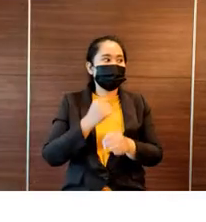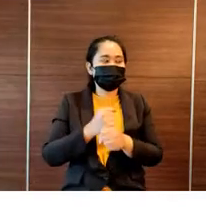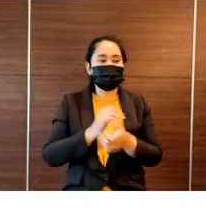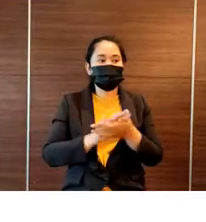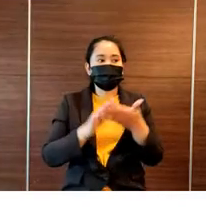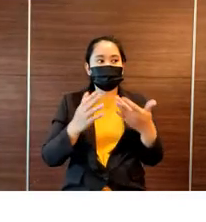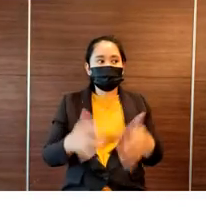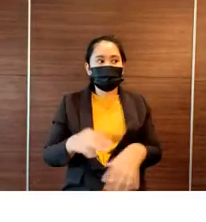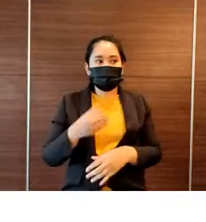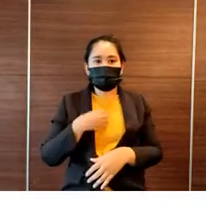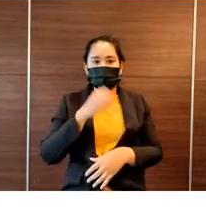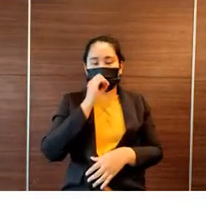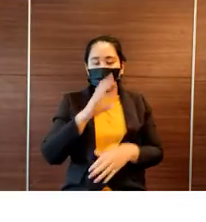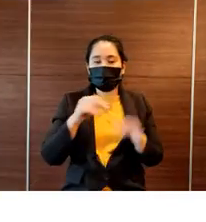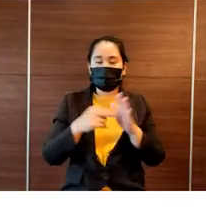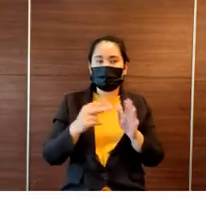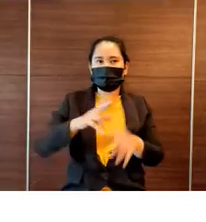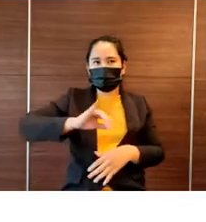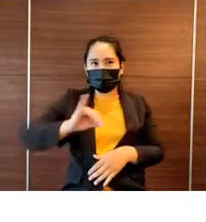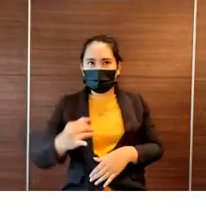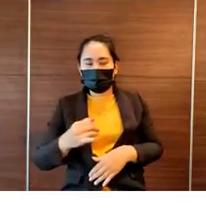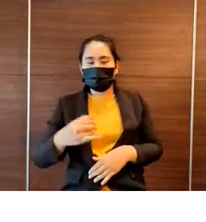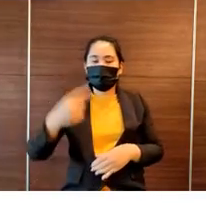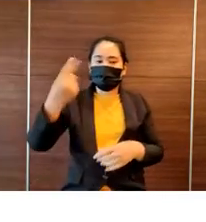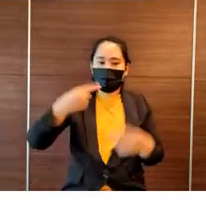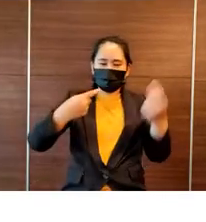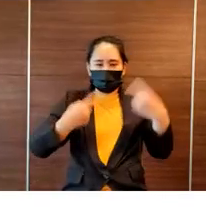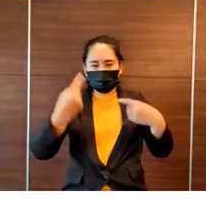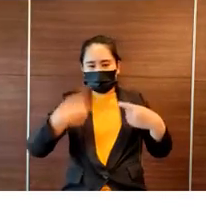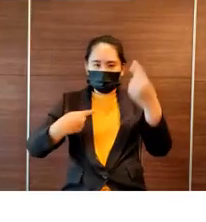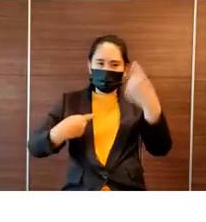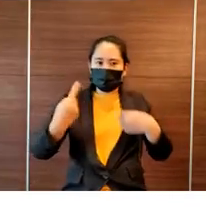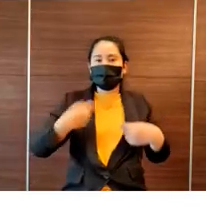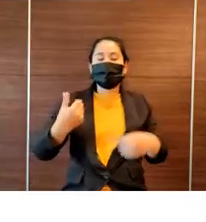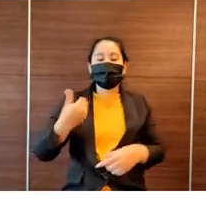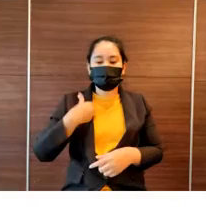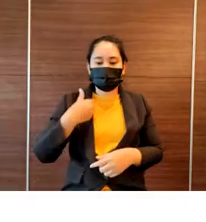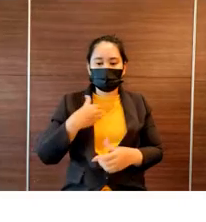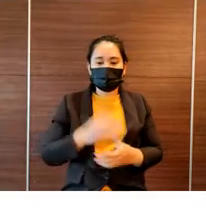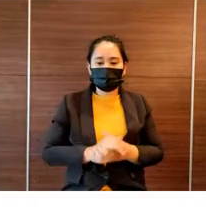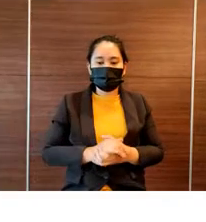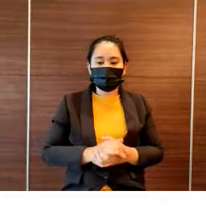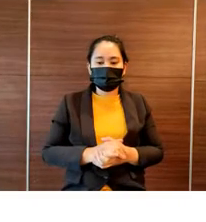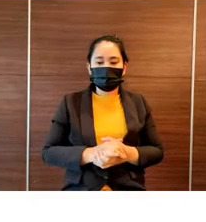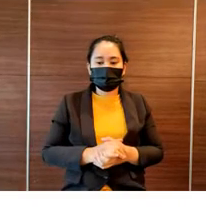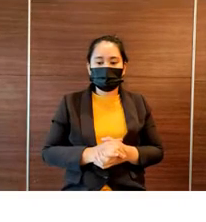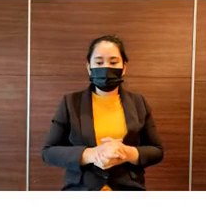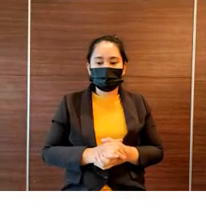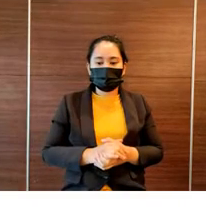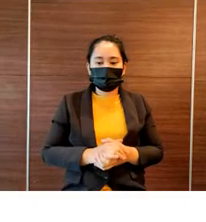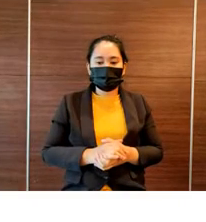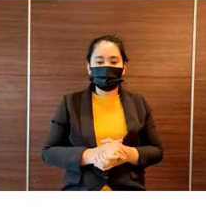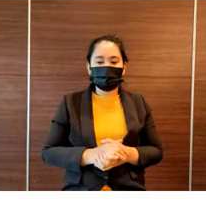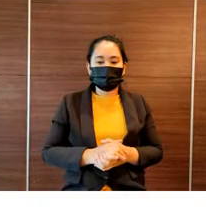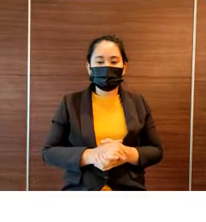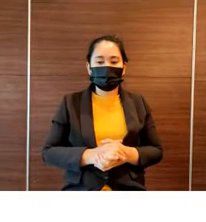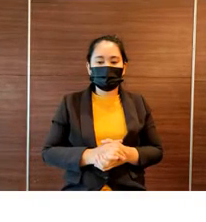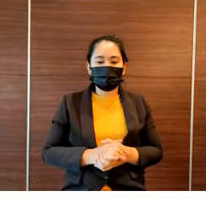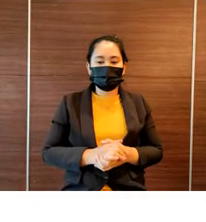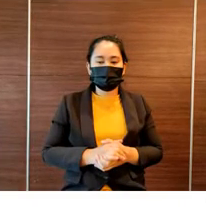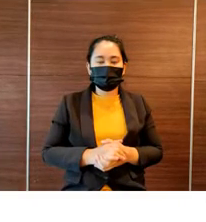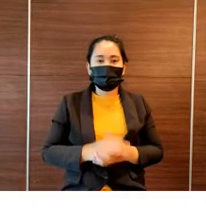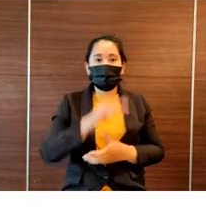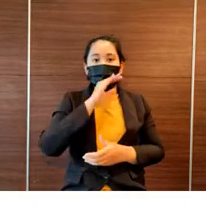อกเราว่ามันมีอคติมันมีมายาคติเชิงซ้อนทับอยู่อะเวลา